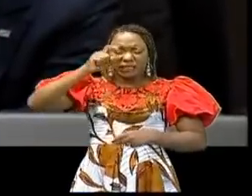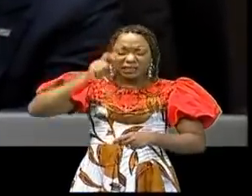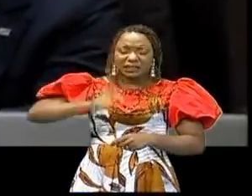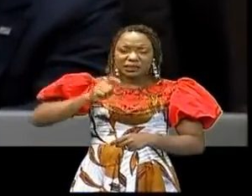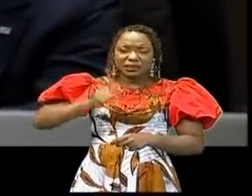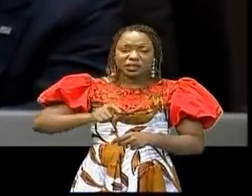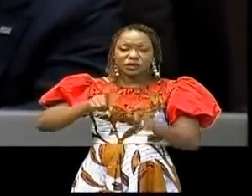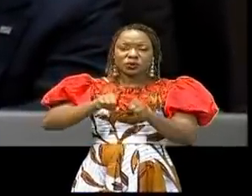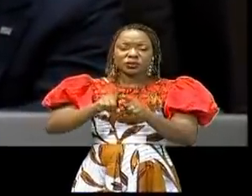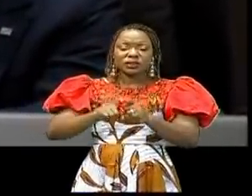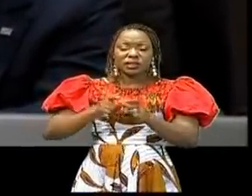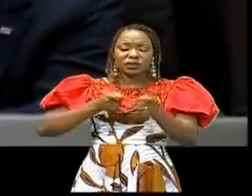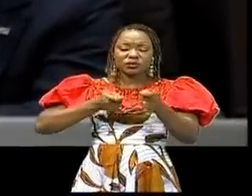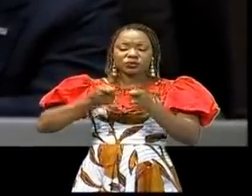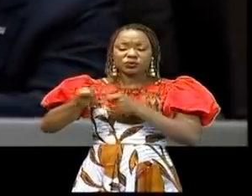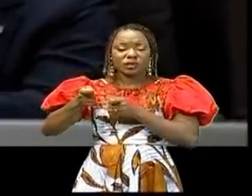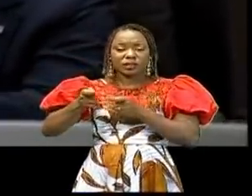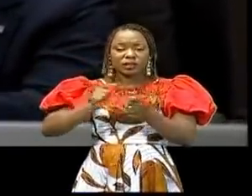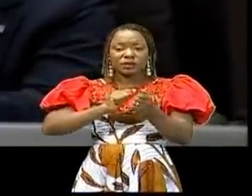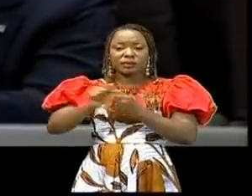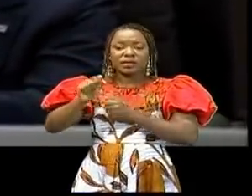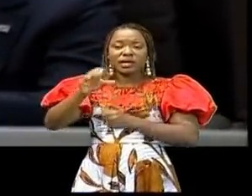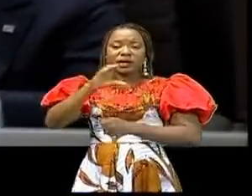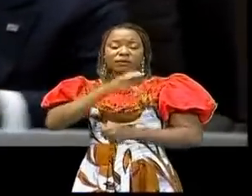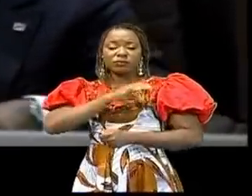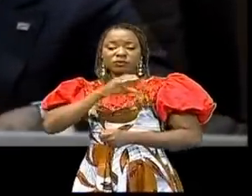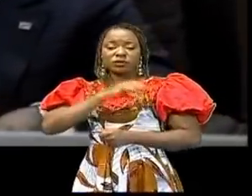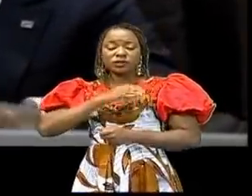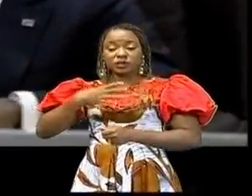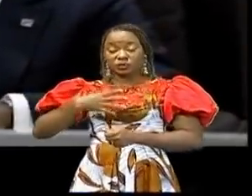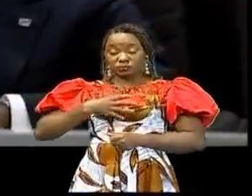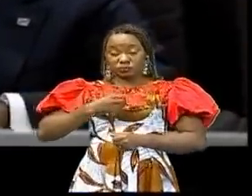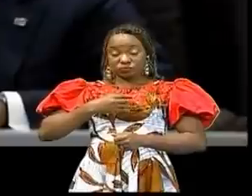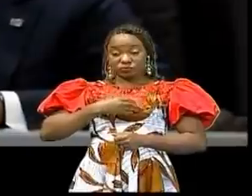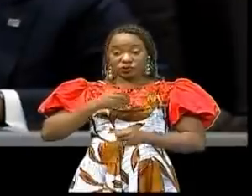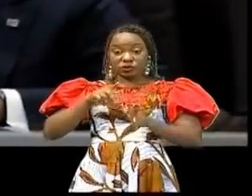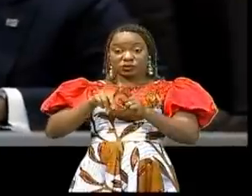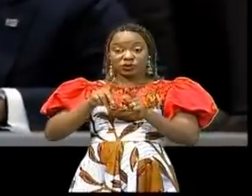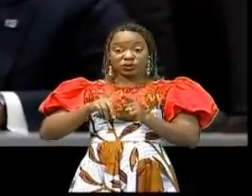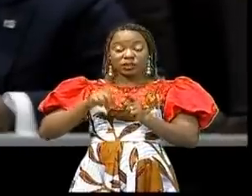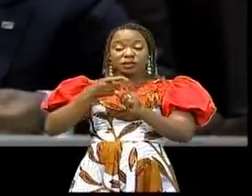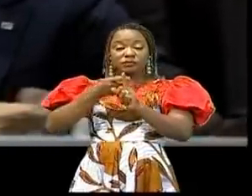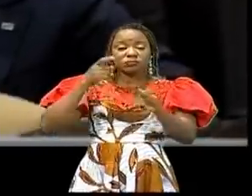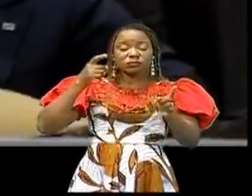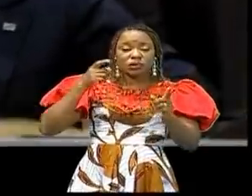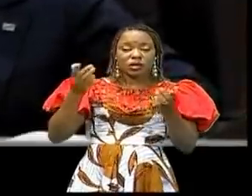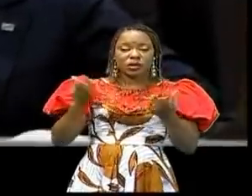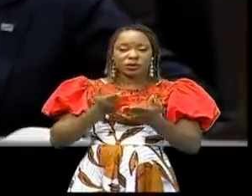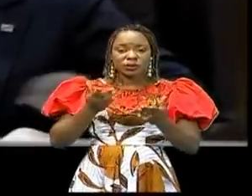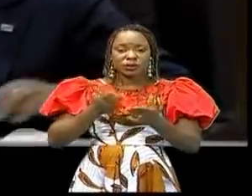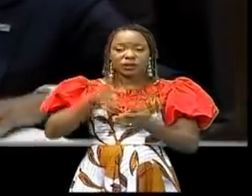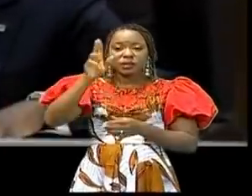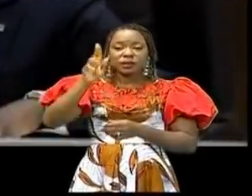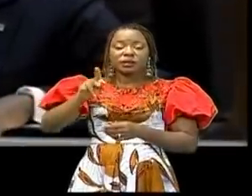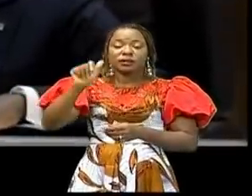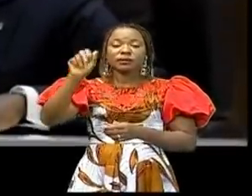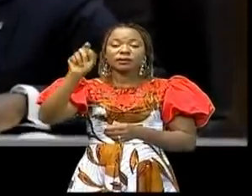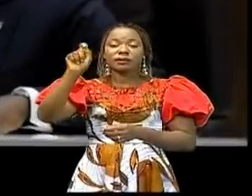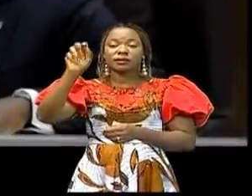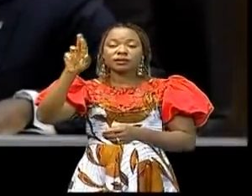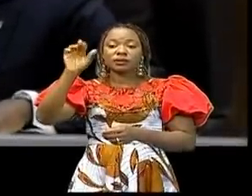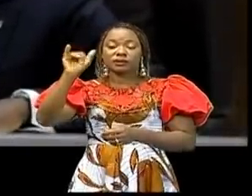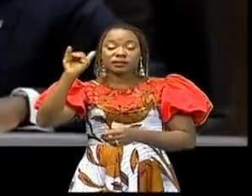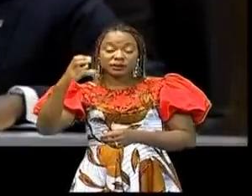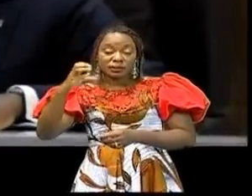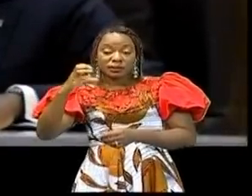lâche assassinat par un policier blanc aux États-Unis d'un citoyen d'origine congolaise nommé Patrick Lioya, sans armes